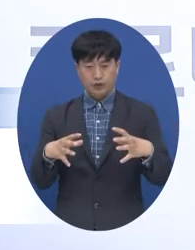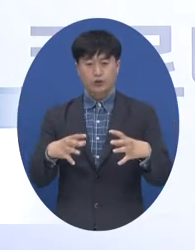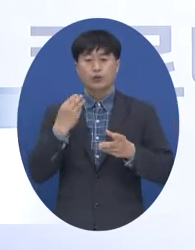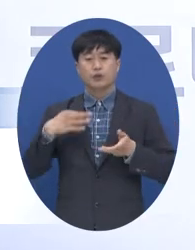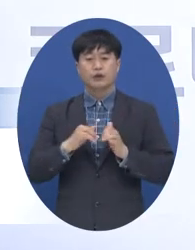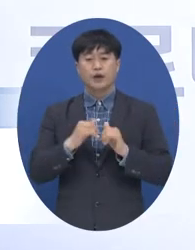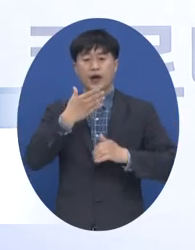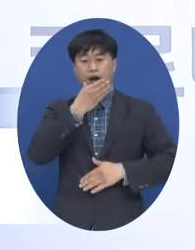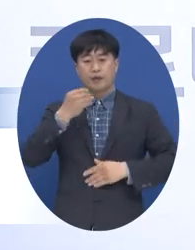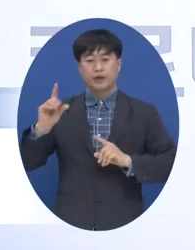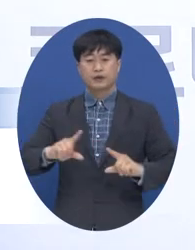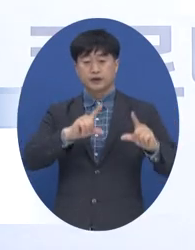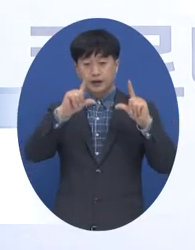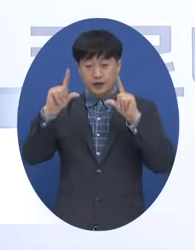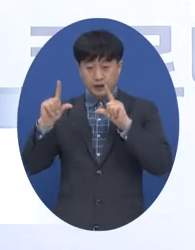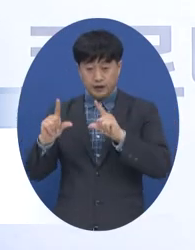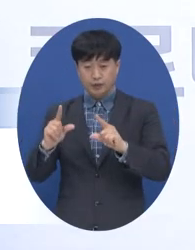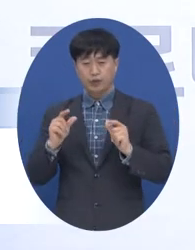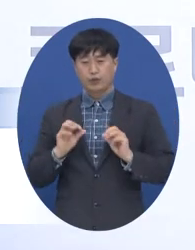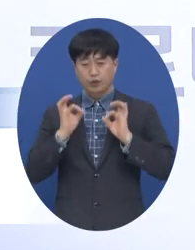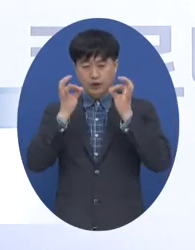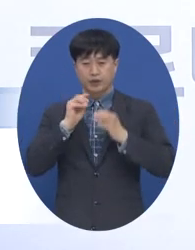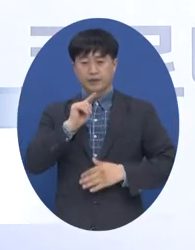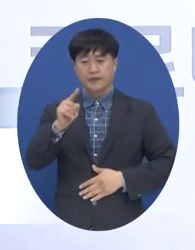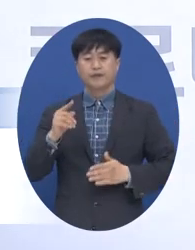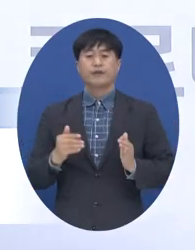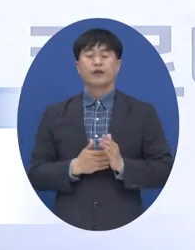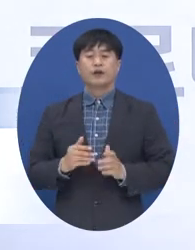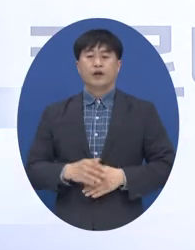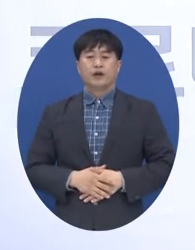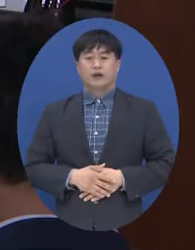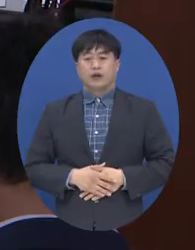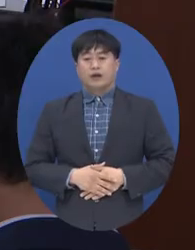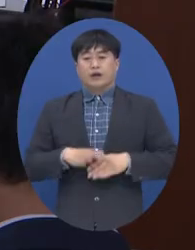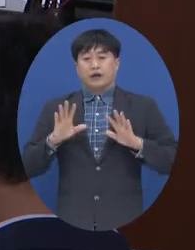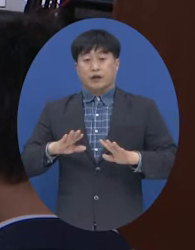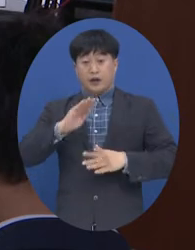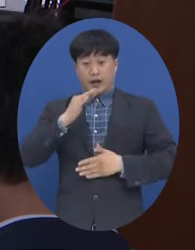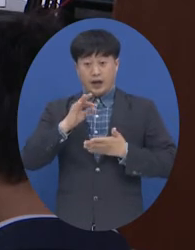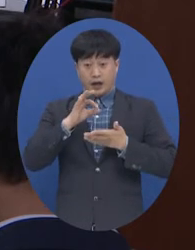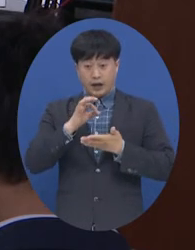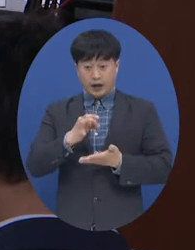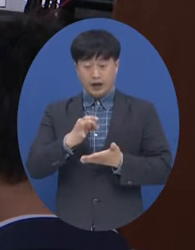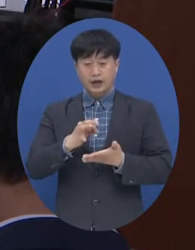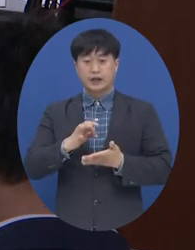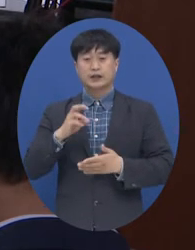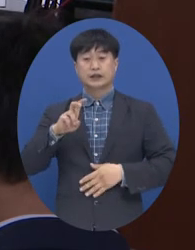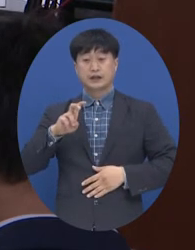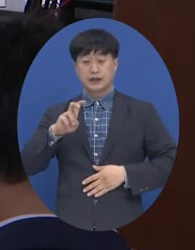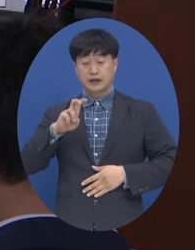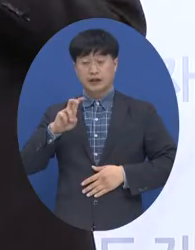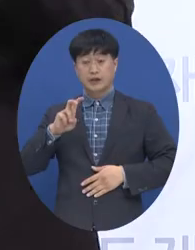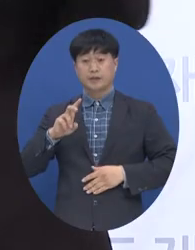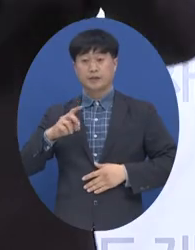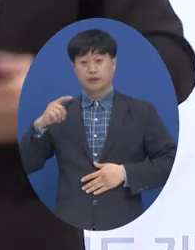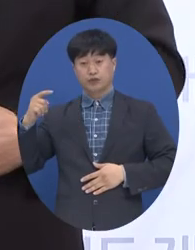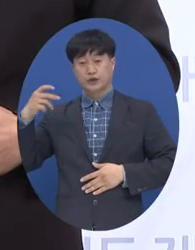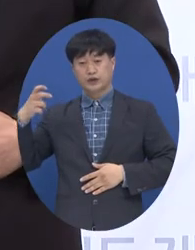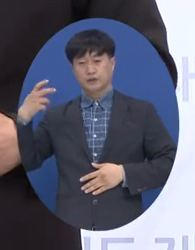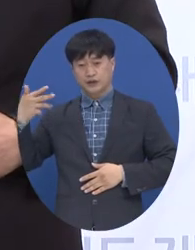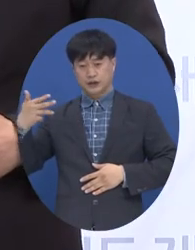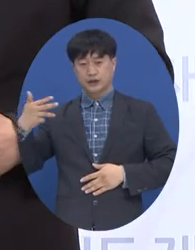결집하여 도민께서 행복한 삶을 누리실 수 있도록 최선을 다하겠습니다. 이번 예산안은 오는